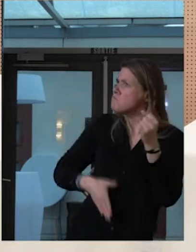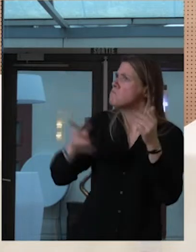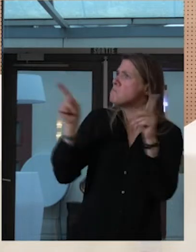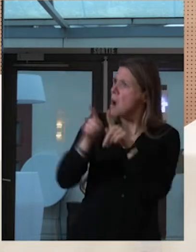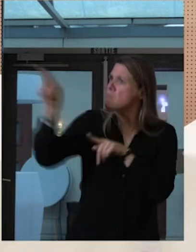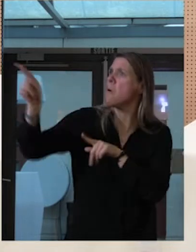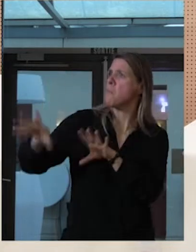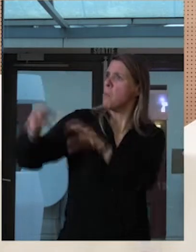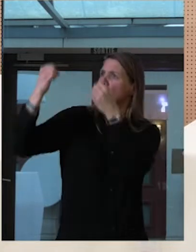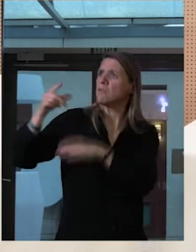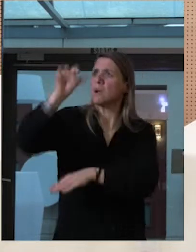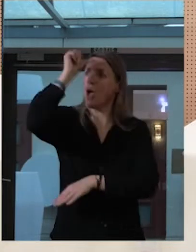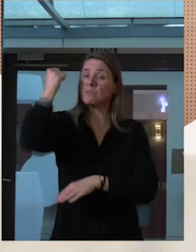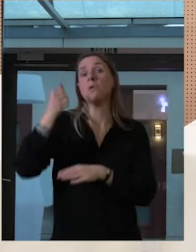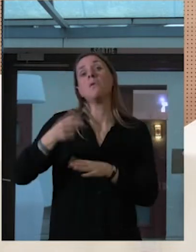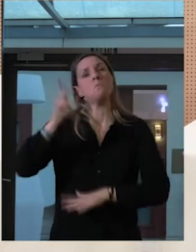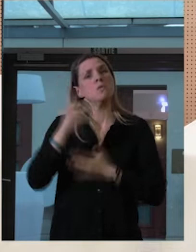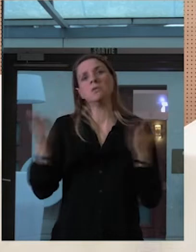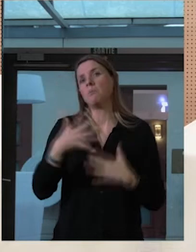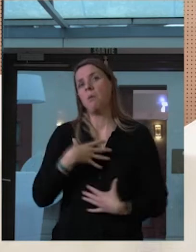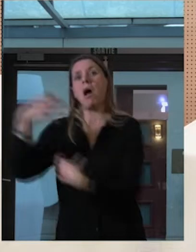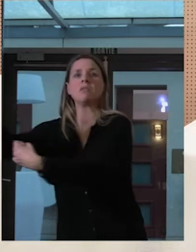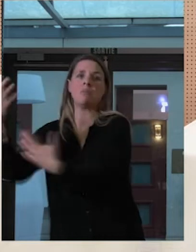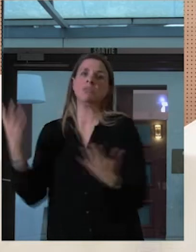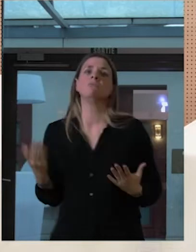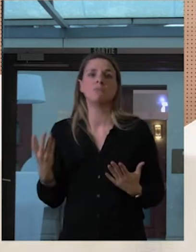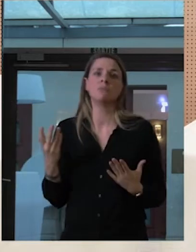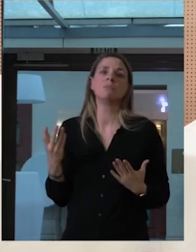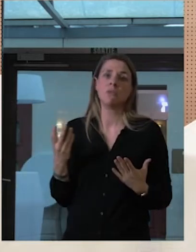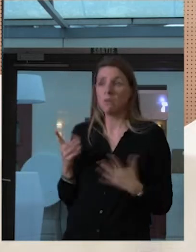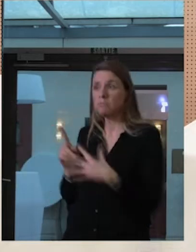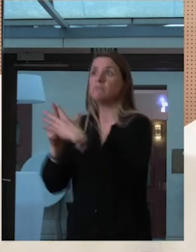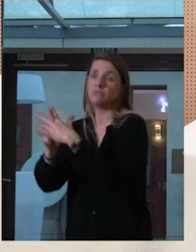garçons, c'est tout de suite beaucoup plus simple de se faire accepter et de se faire une place.